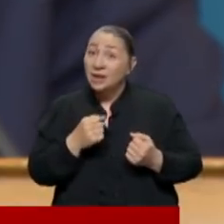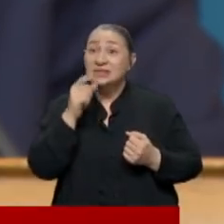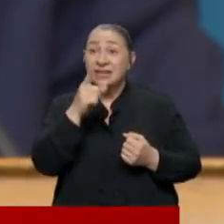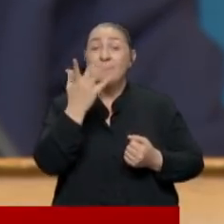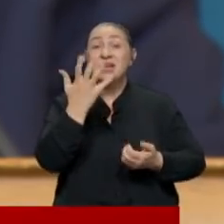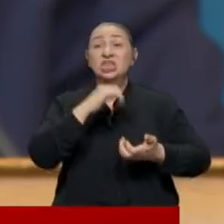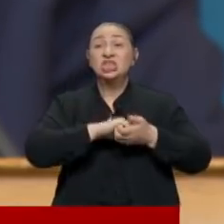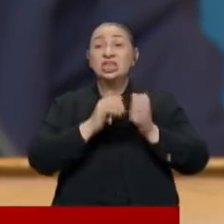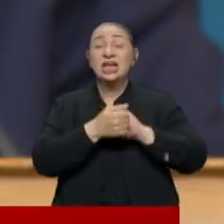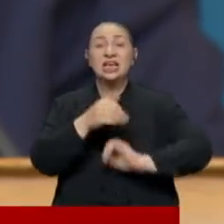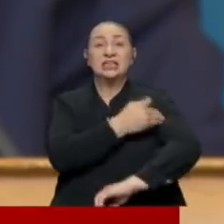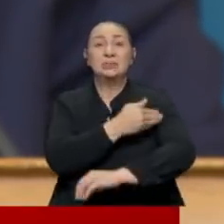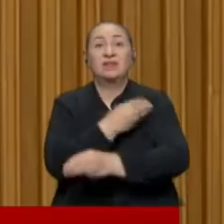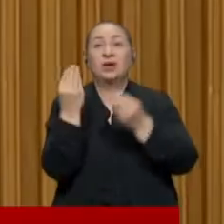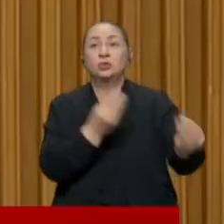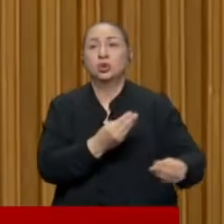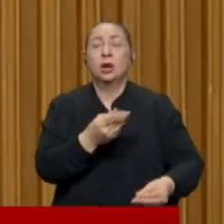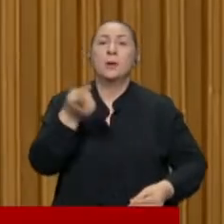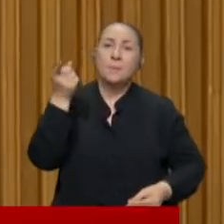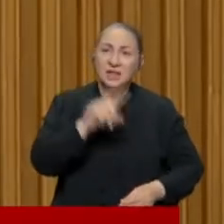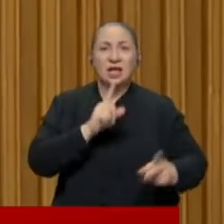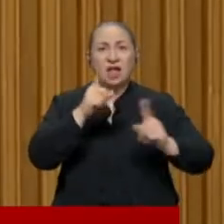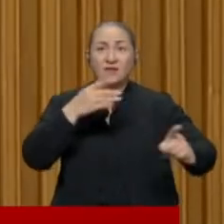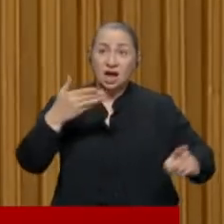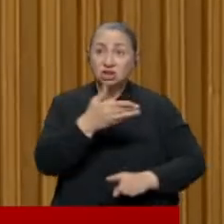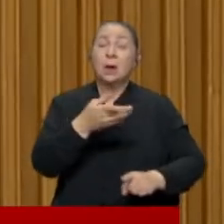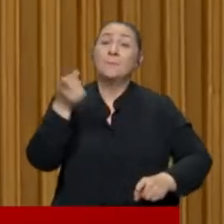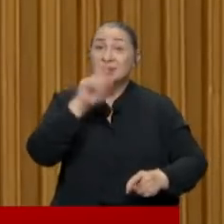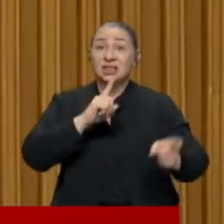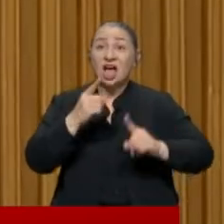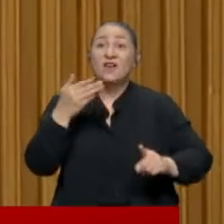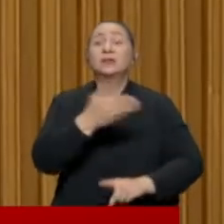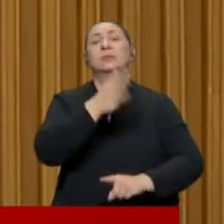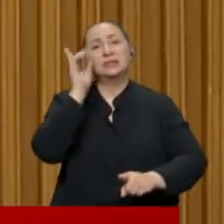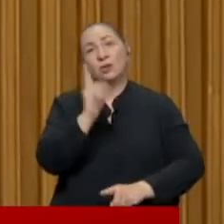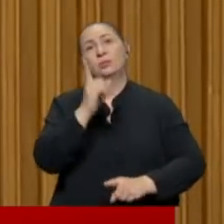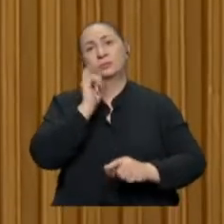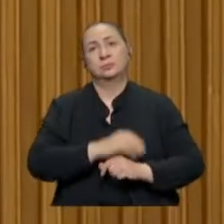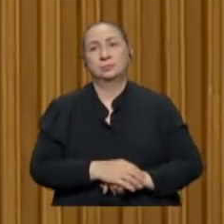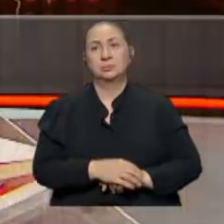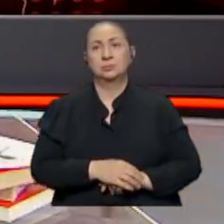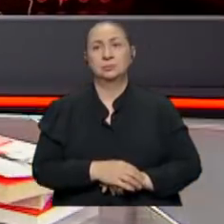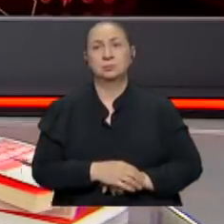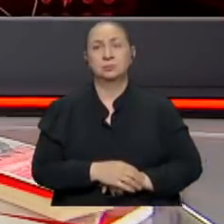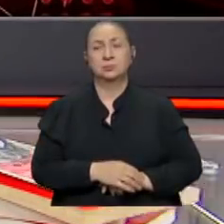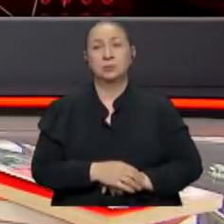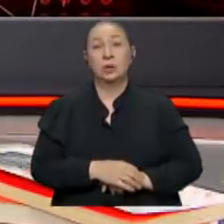sen beşli çeteye hizmet ediyorsun bir daha asla ama bir daha da bağışla Senna Mersin